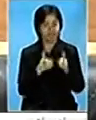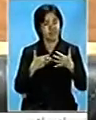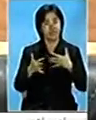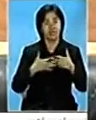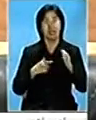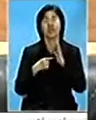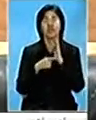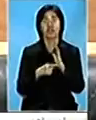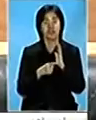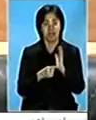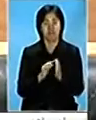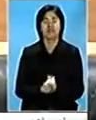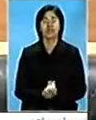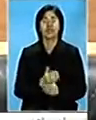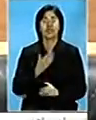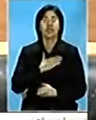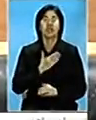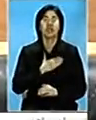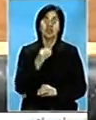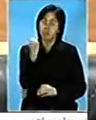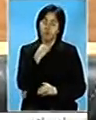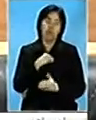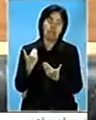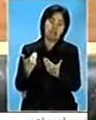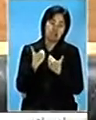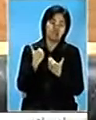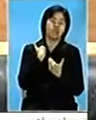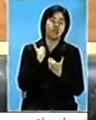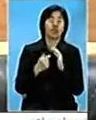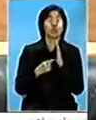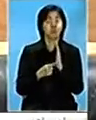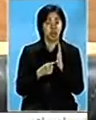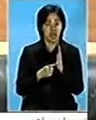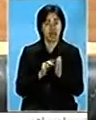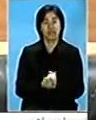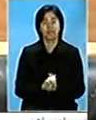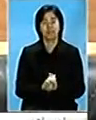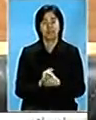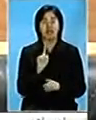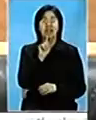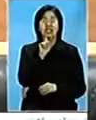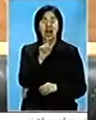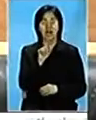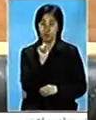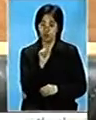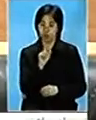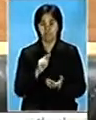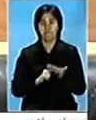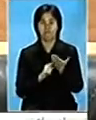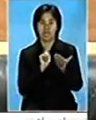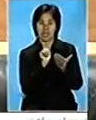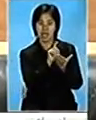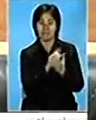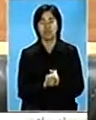อย่างดิฉันเนี่ยก็โดนมากนะคะอย่างเช่นดิฉันยื่นกระทู้สดในสภา